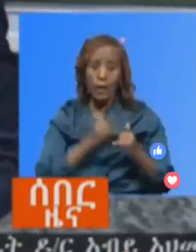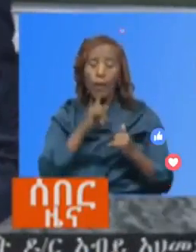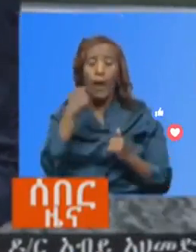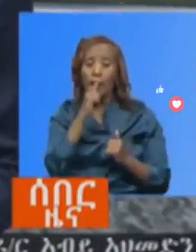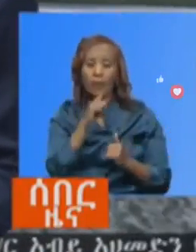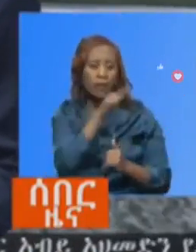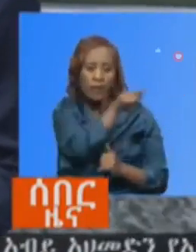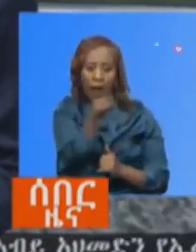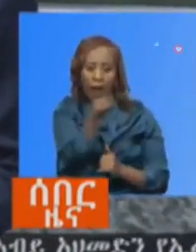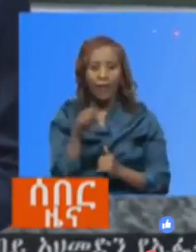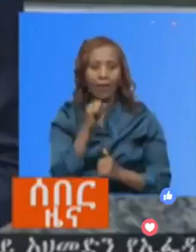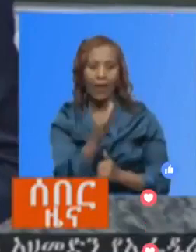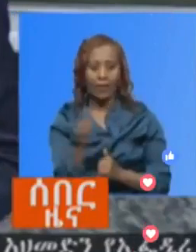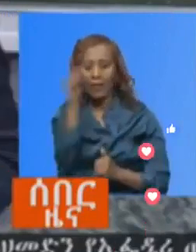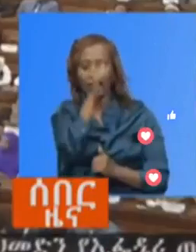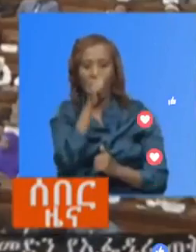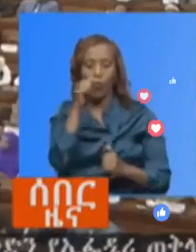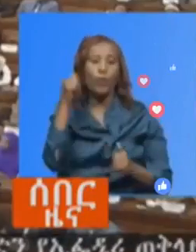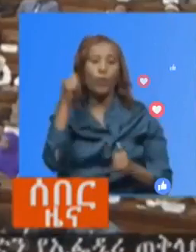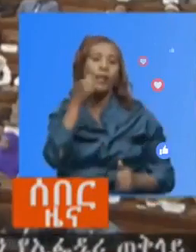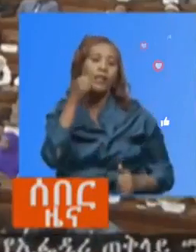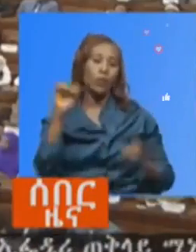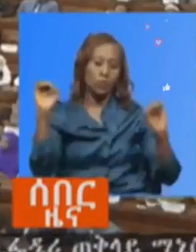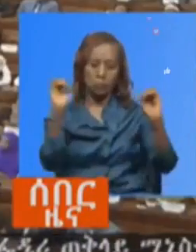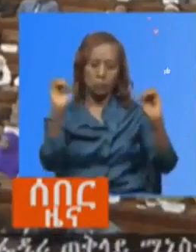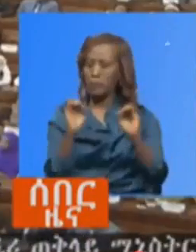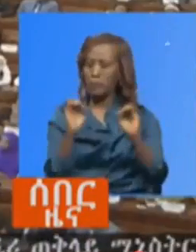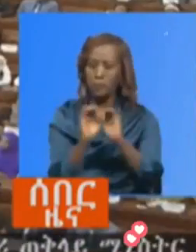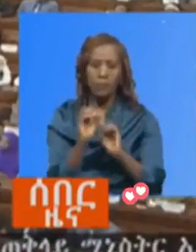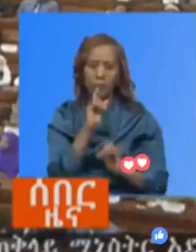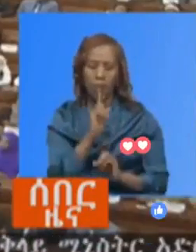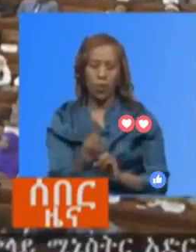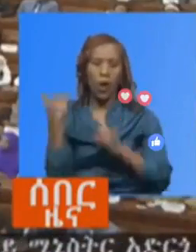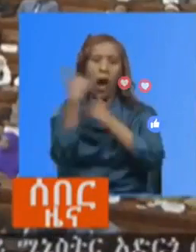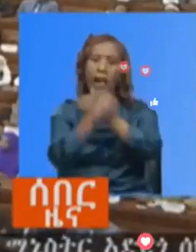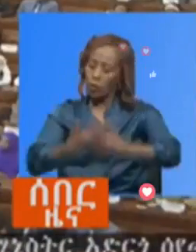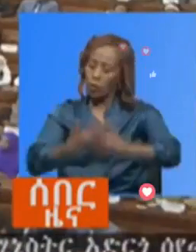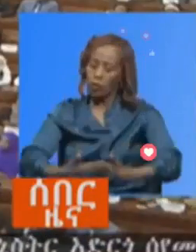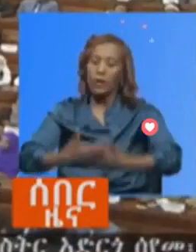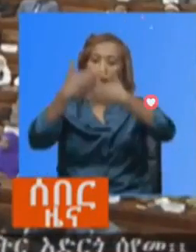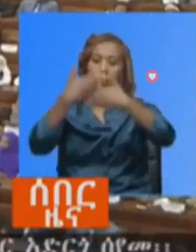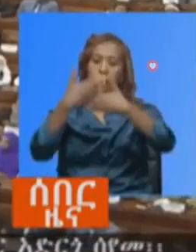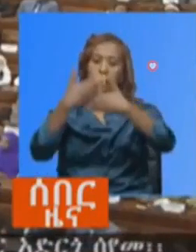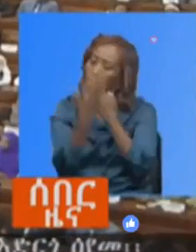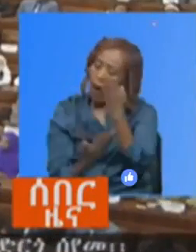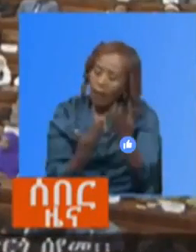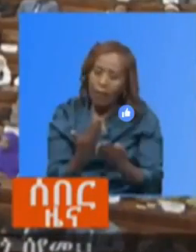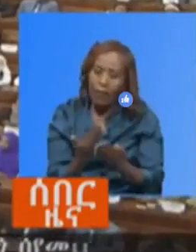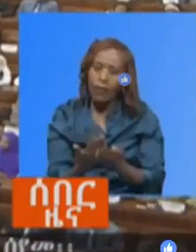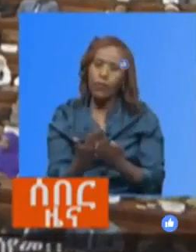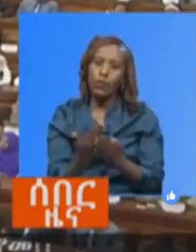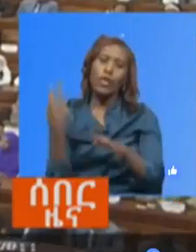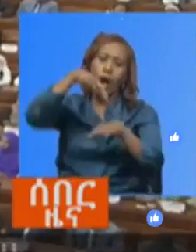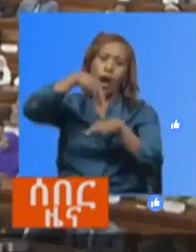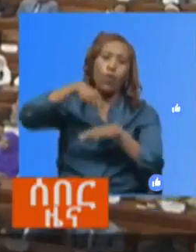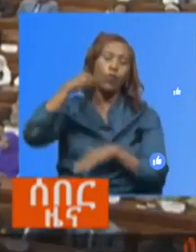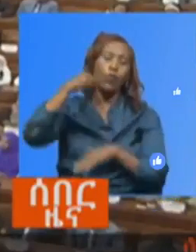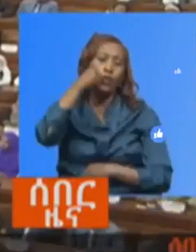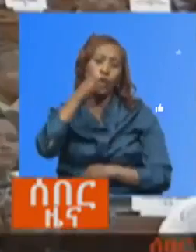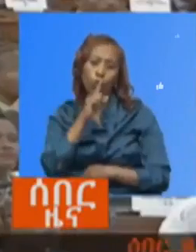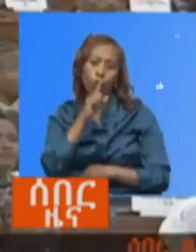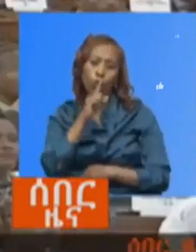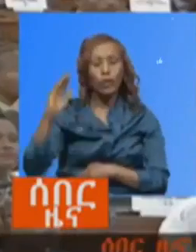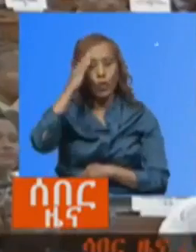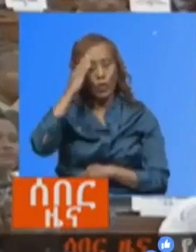ያለ እናንተ ያለ ኢትዮጵያውያን ሴቶች ምንም ነው። አገሪቷን የገነቡ ያገለገሉ ያቆሙ ሴቶችን